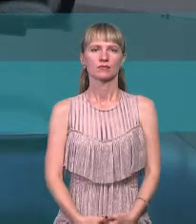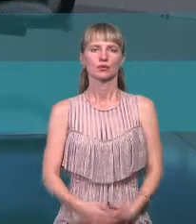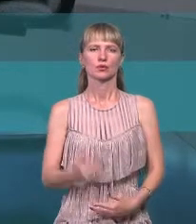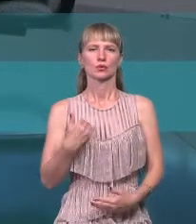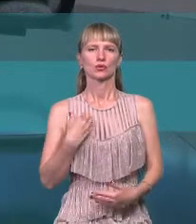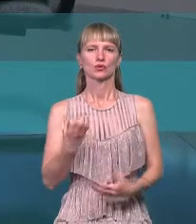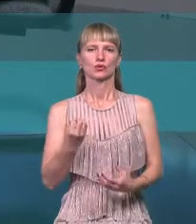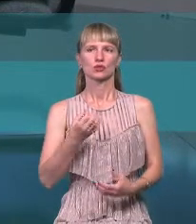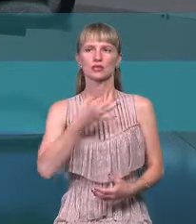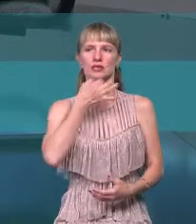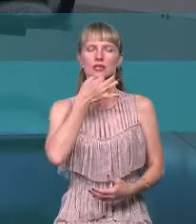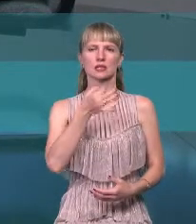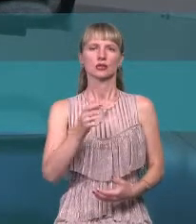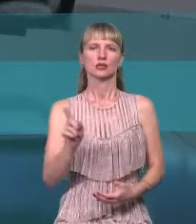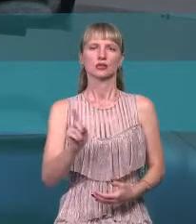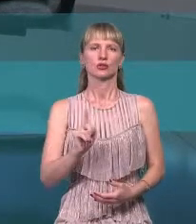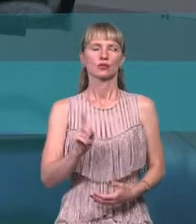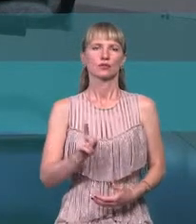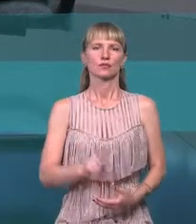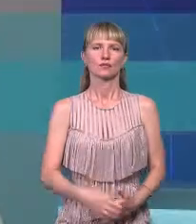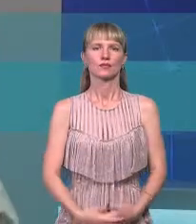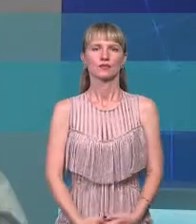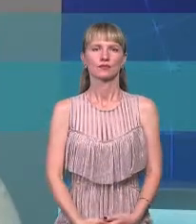Хочу ще зазначити, що